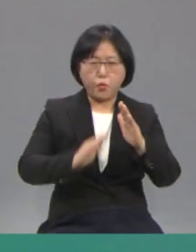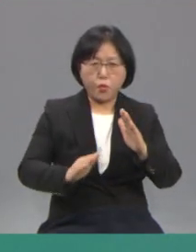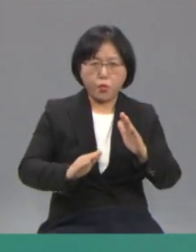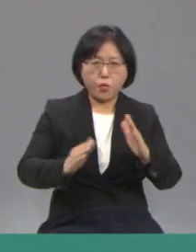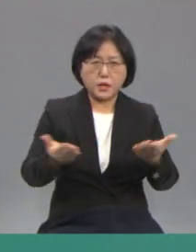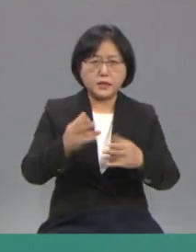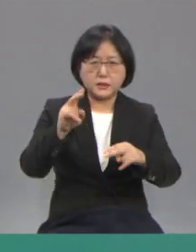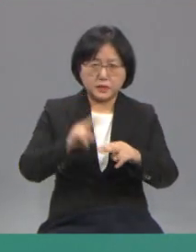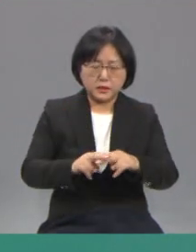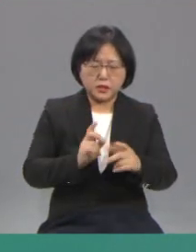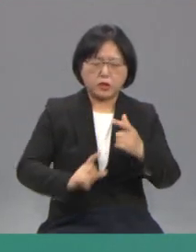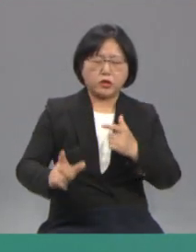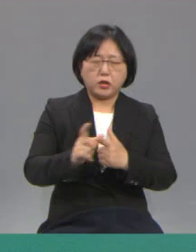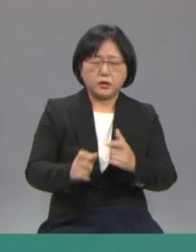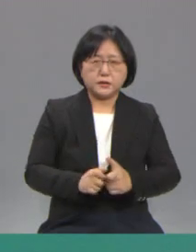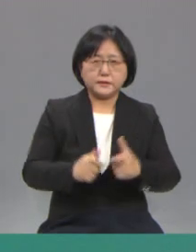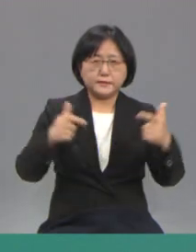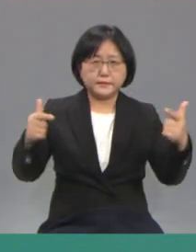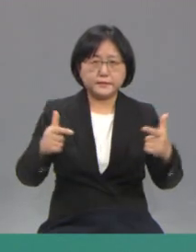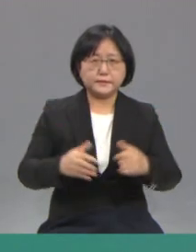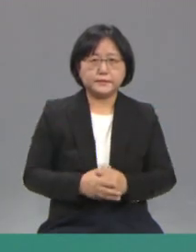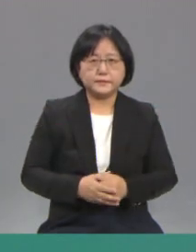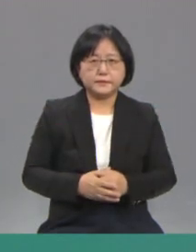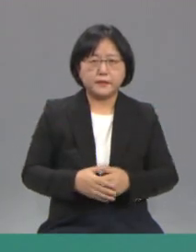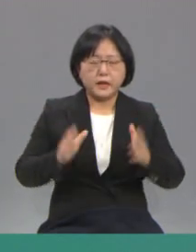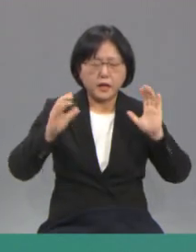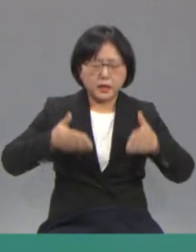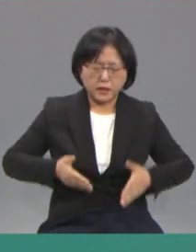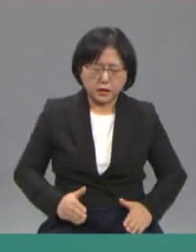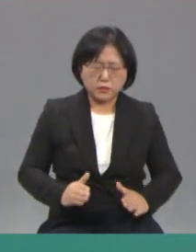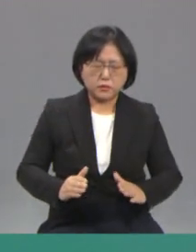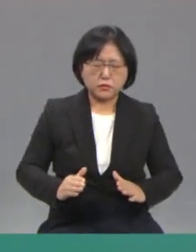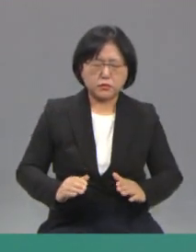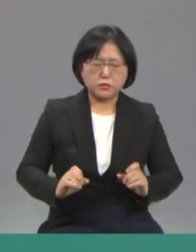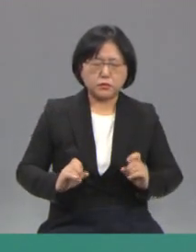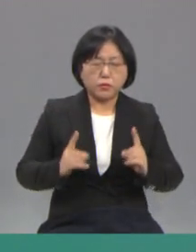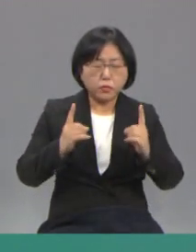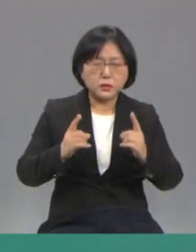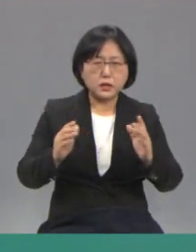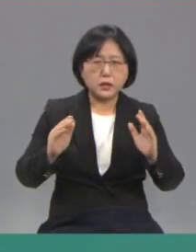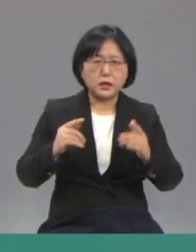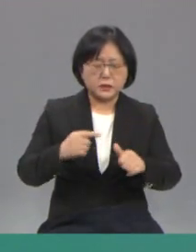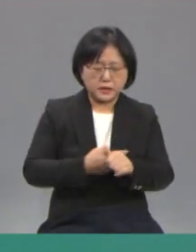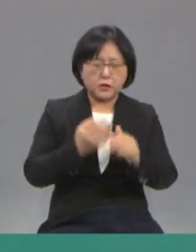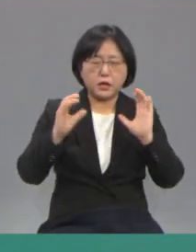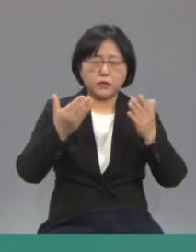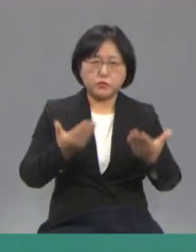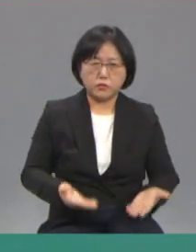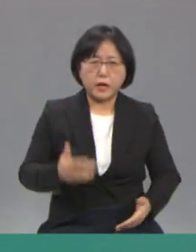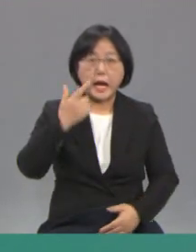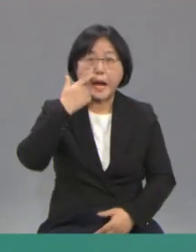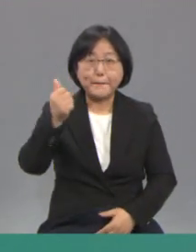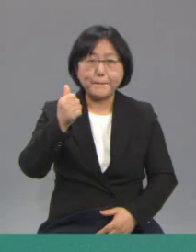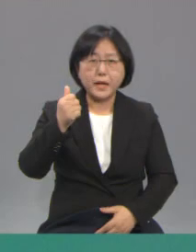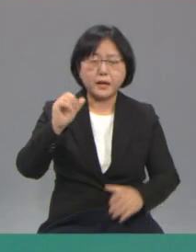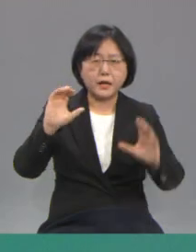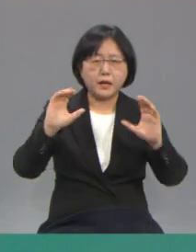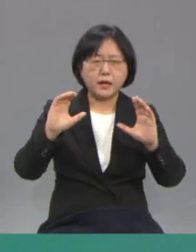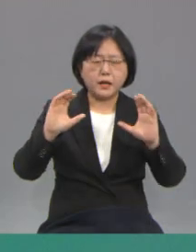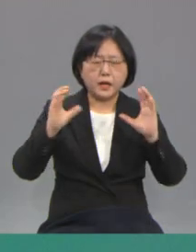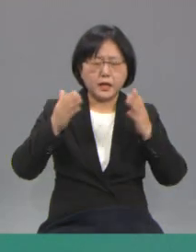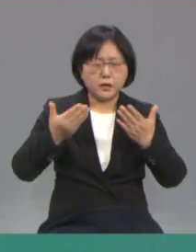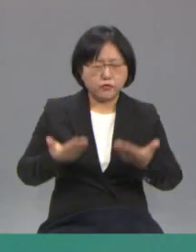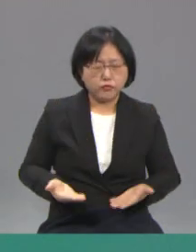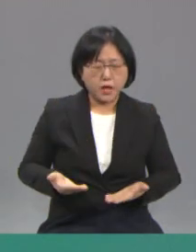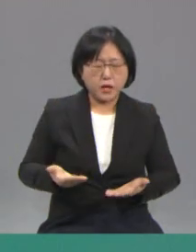일자리를 더욱 늘리겠습니다 출산과 동시에 자동 유가 휴직제 아빠 유가 휴직 할당제를